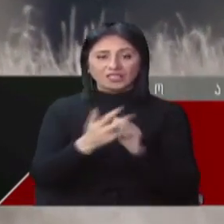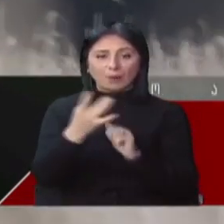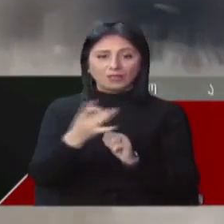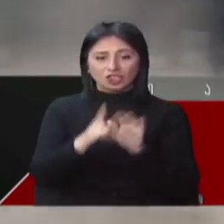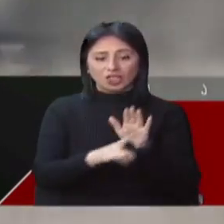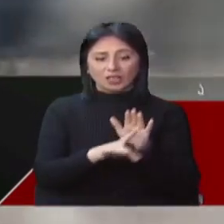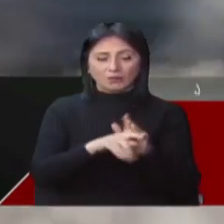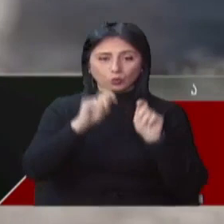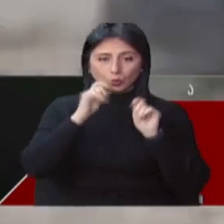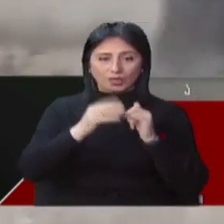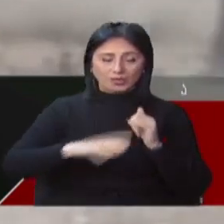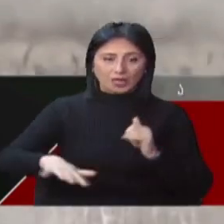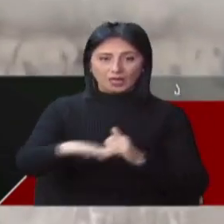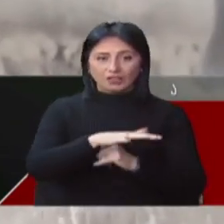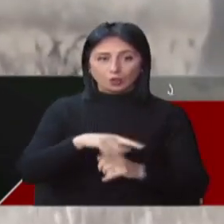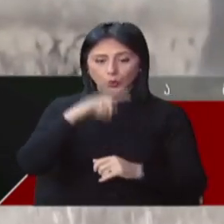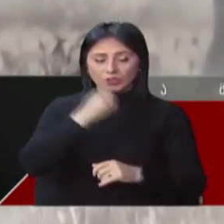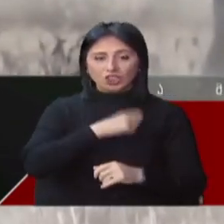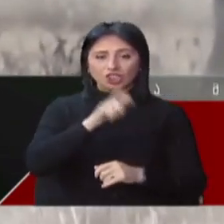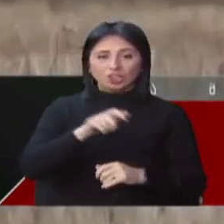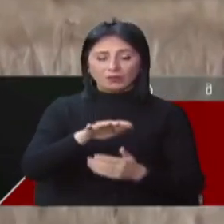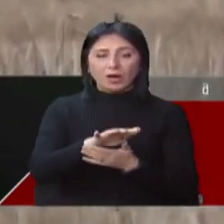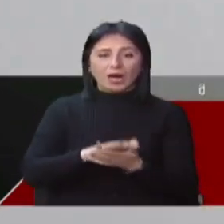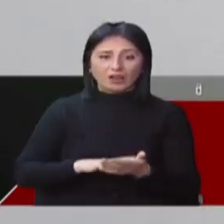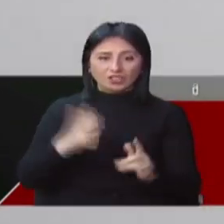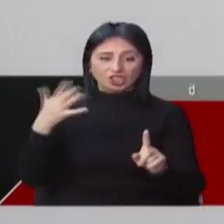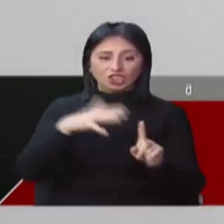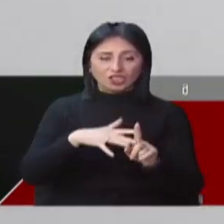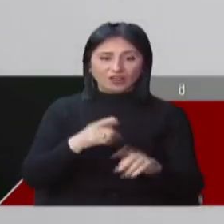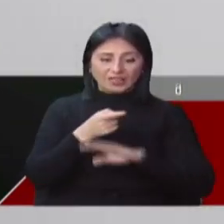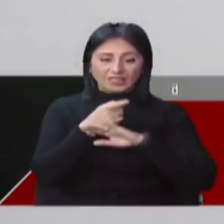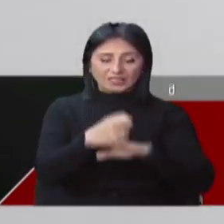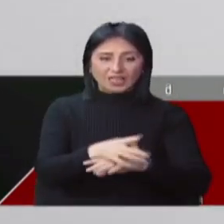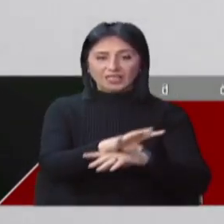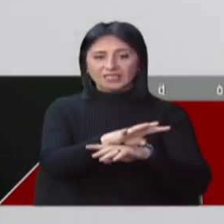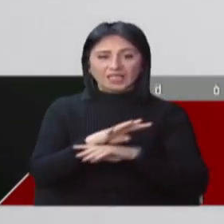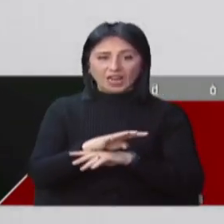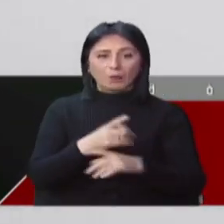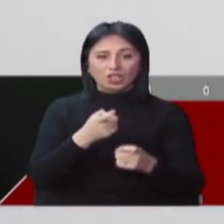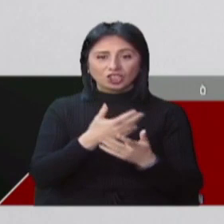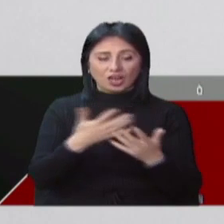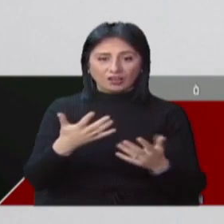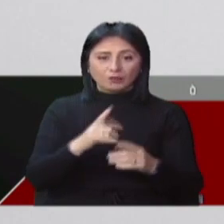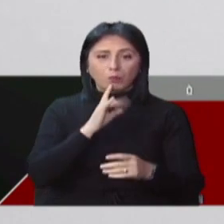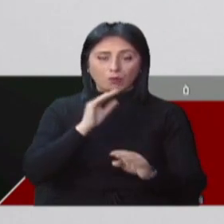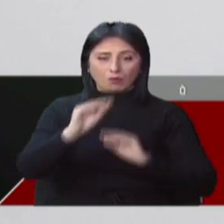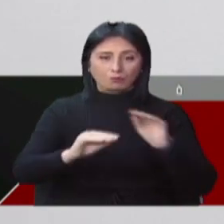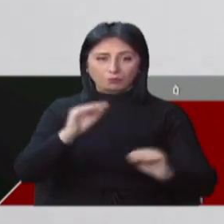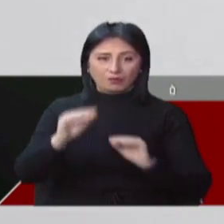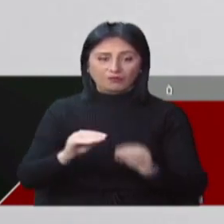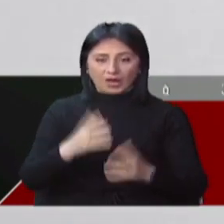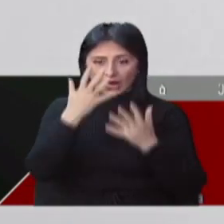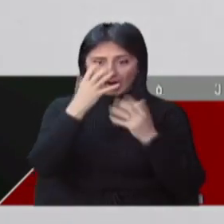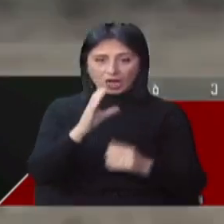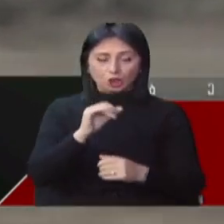13-ჯერ დაბომბა უკრაინის ტერიტორია. Რუსი ჯარისკაცები განაგრძობენ შეტევას სატანკო საარტილერიო შერაღებიდან და ნაღმთორცნებიდან.